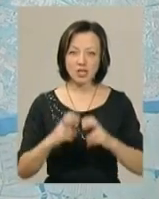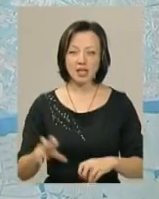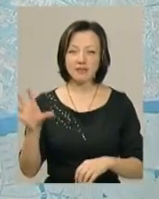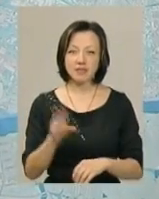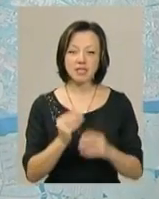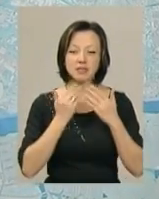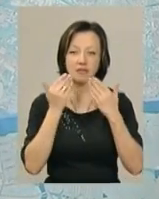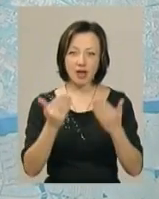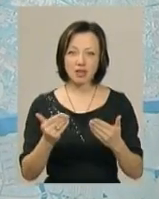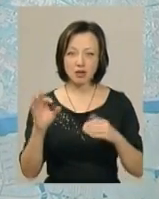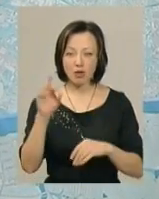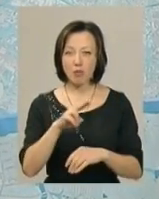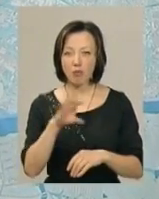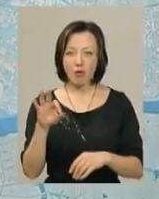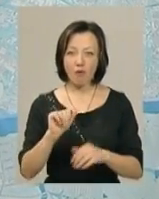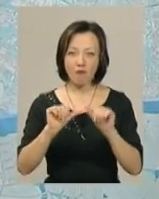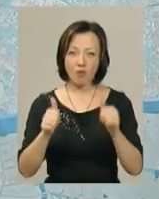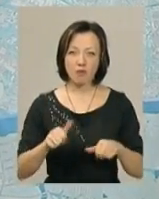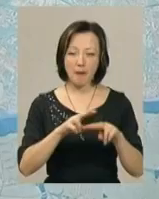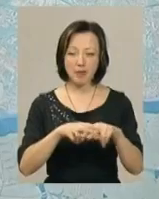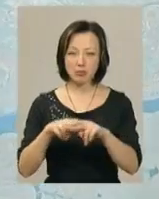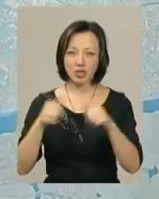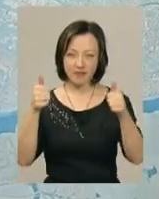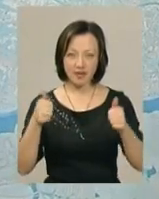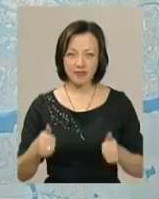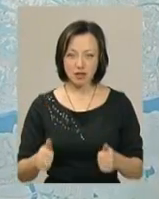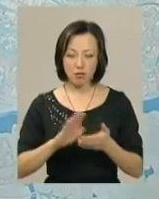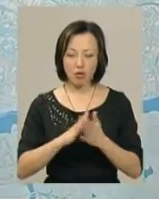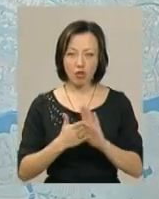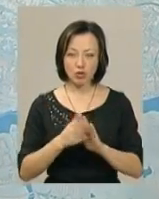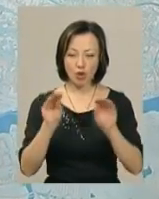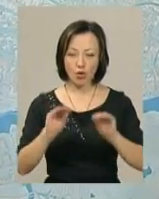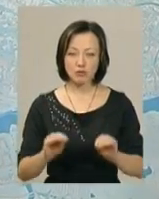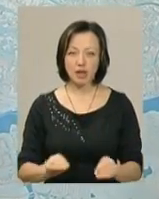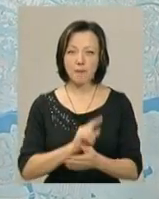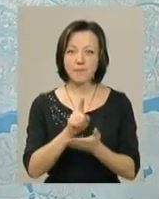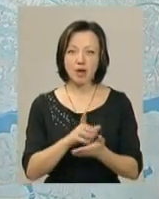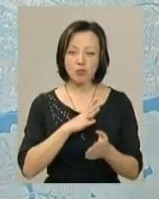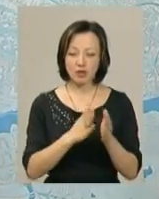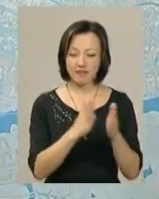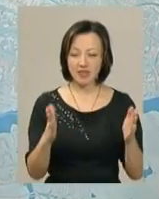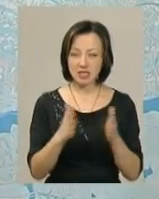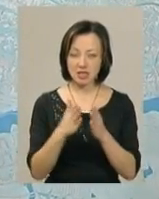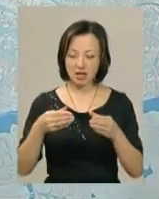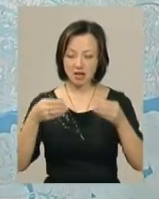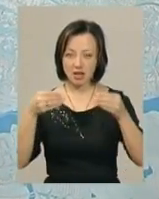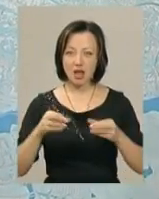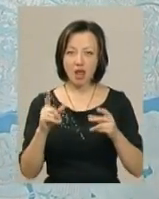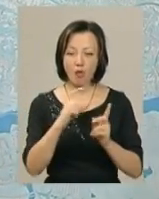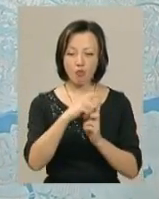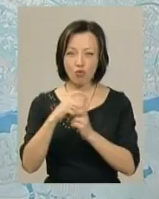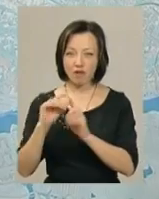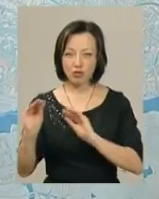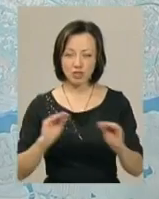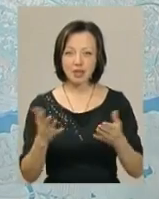всі звернення по оформленню паспортів вивіски. В положенні розписано, які мають бути відстані від стін, як можуть букви розташовані,